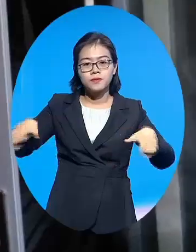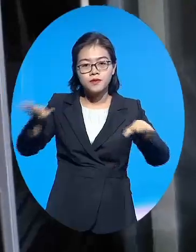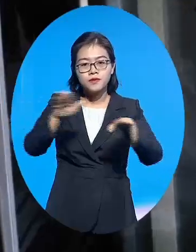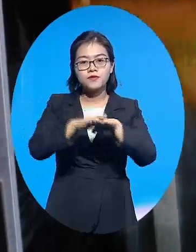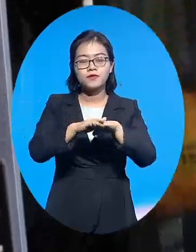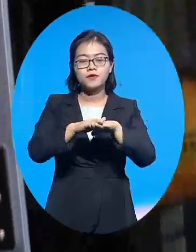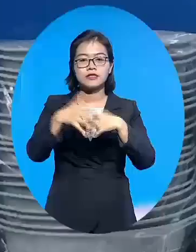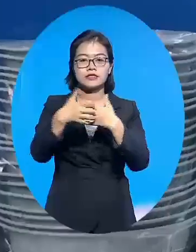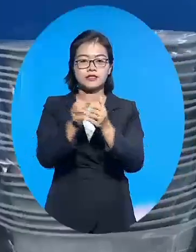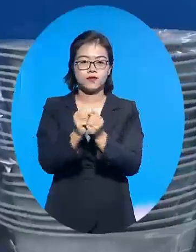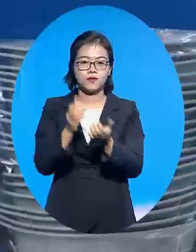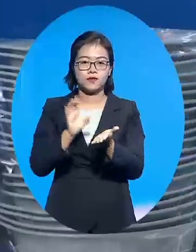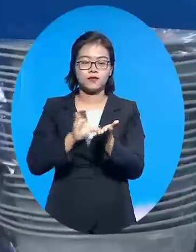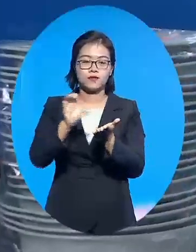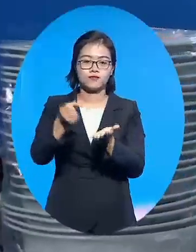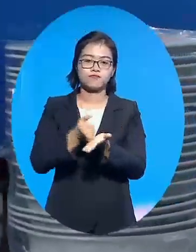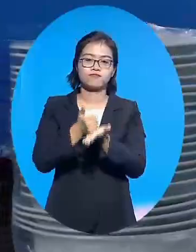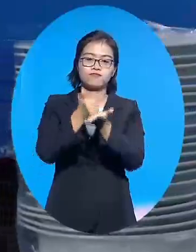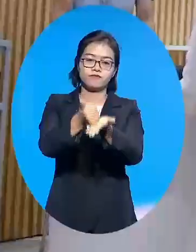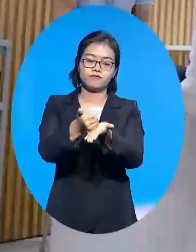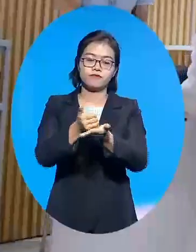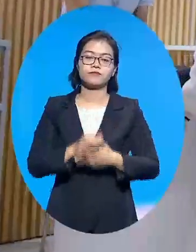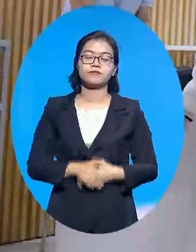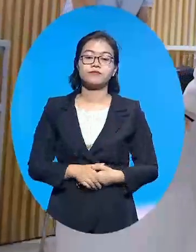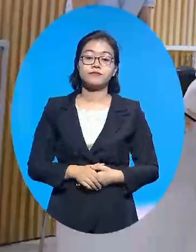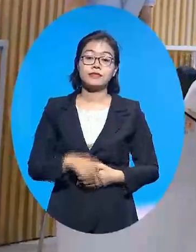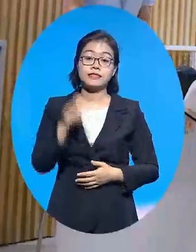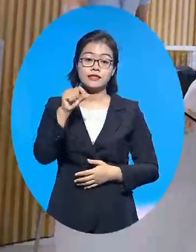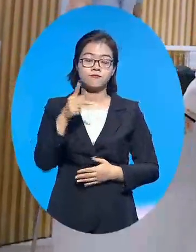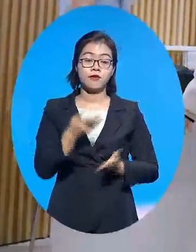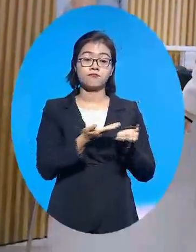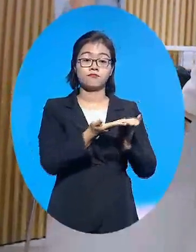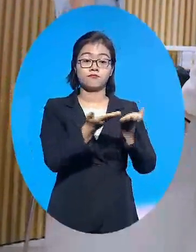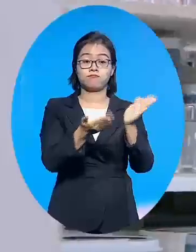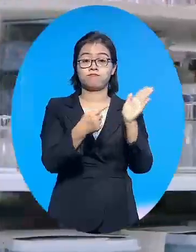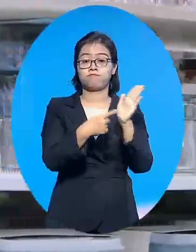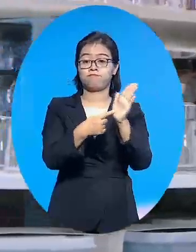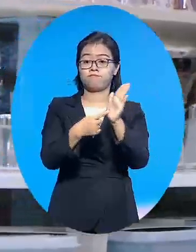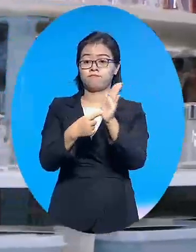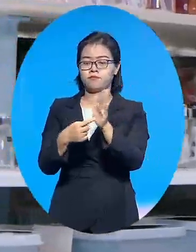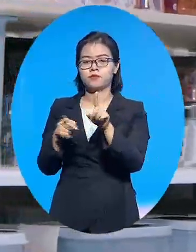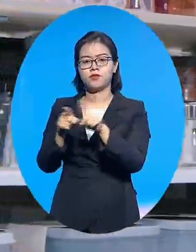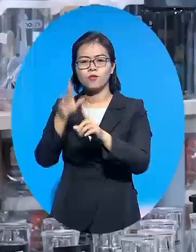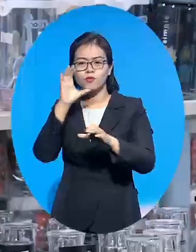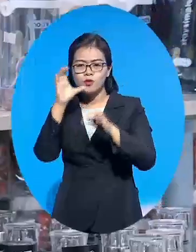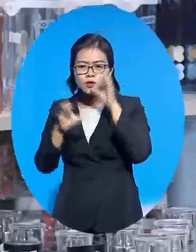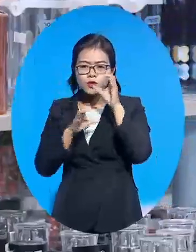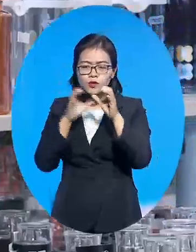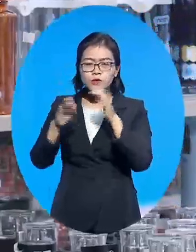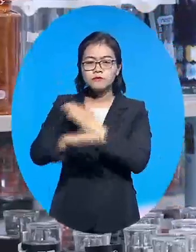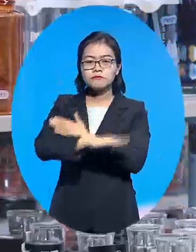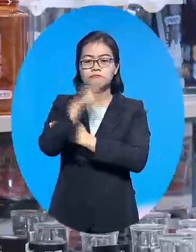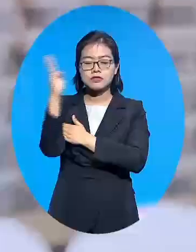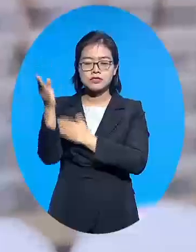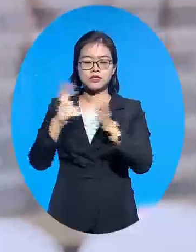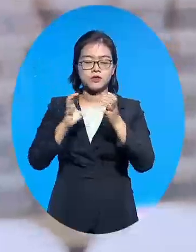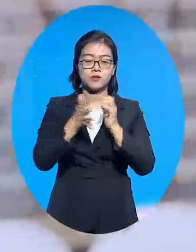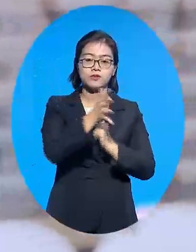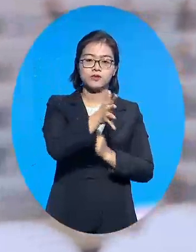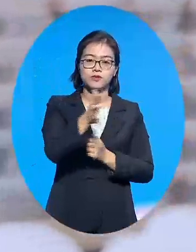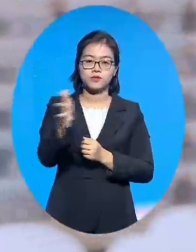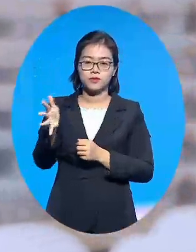là đóng góp cho xã hội mỗi sản phẩm được vinh danh là từng câu chuyện về xây dựng và phát triển thương hiệu gắn với trách nhiệm xã hội của